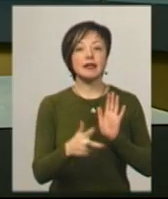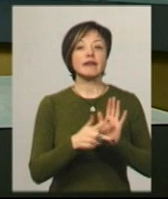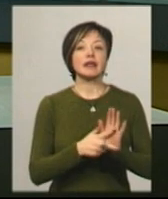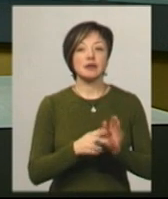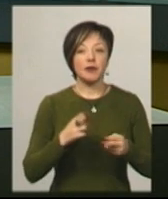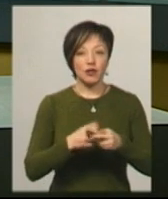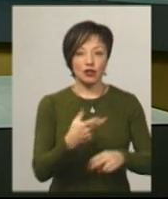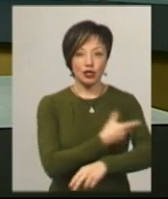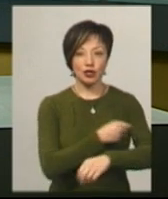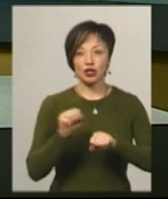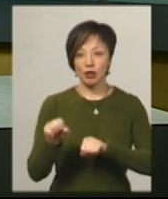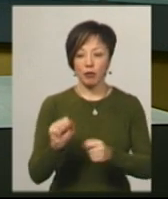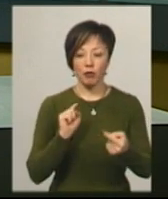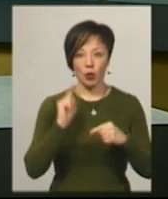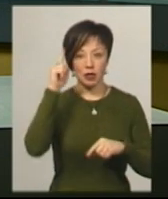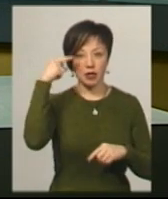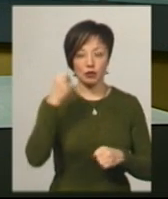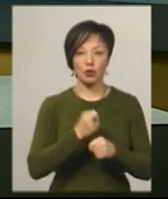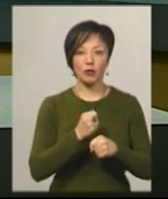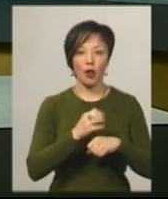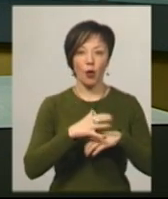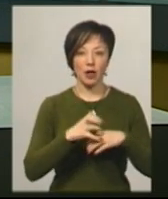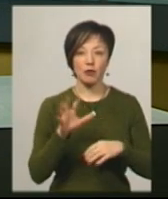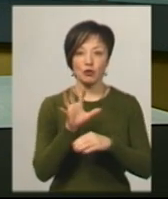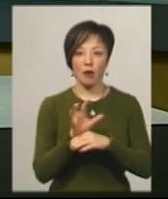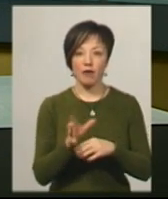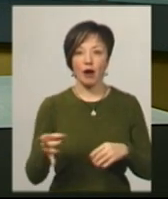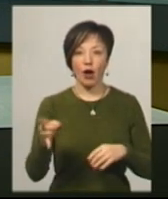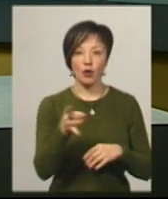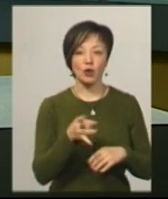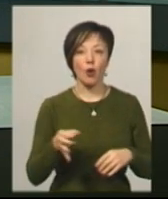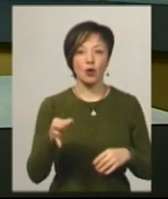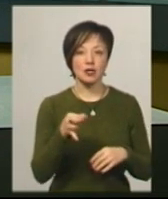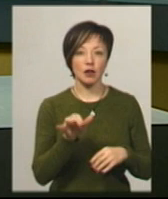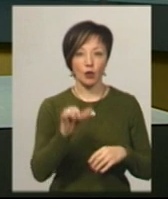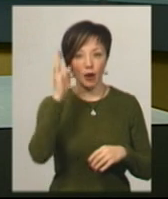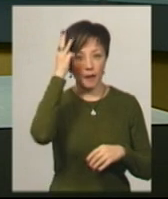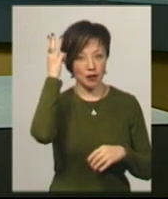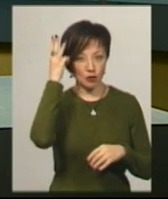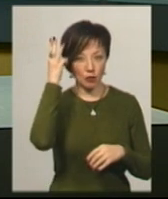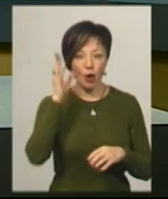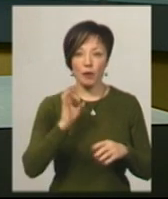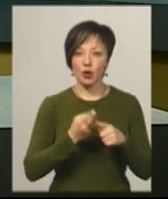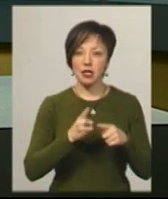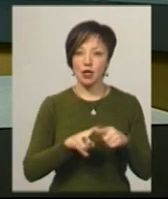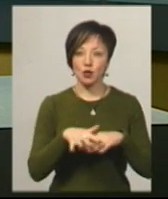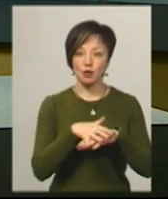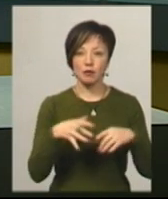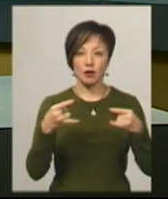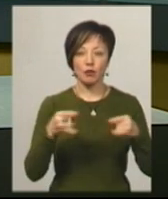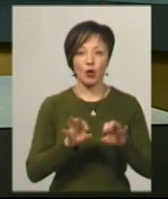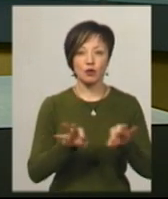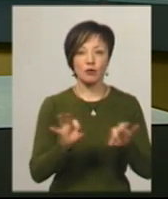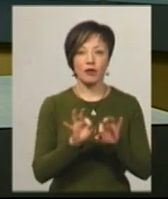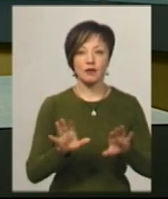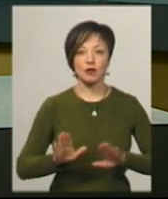88 профілактичних щеплень проти сказу зробили котам та собакам в мікрорайоні Озерна у Хмельницькому. Про це Суспільному розповів